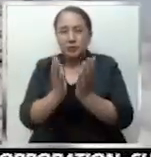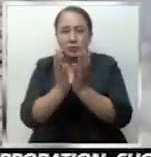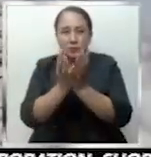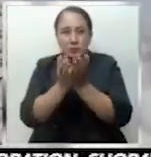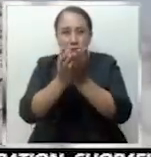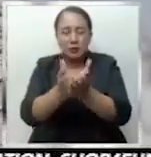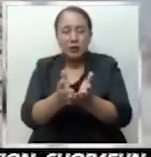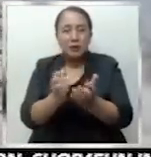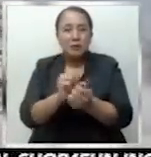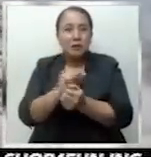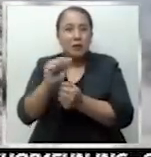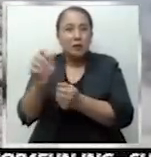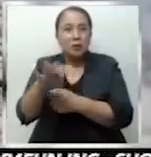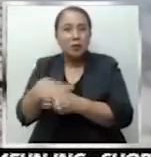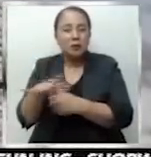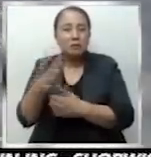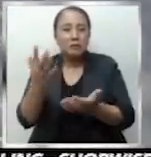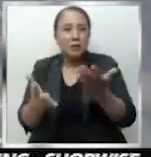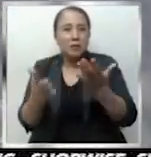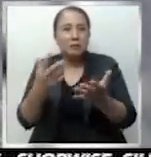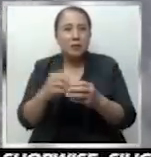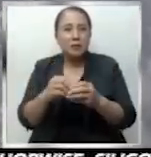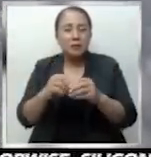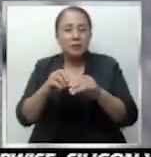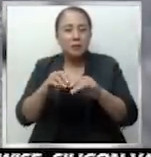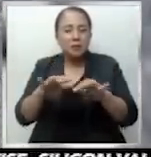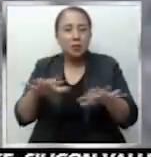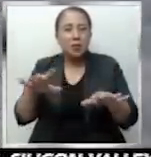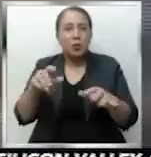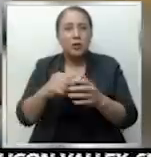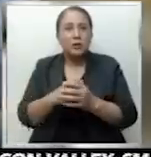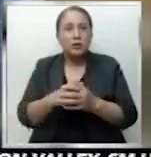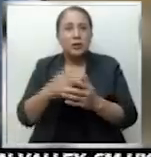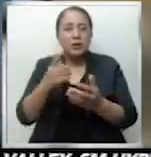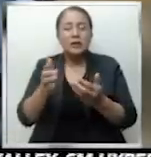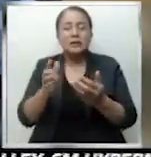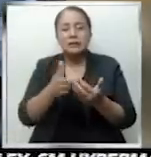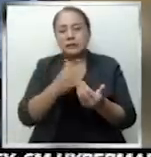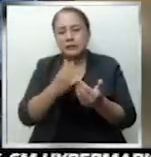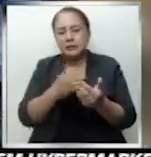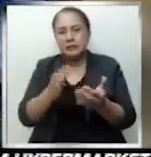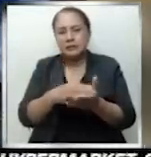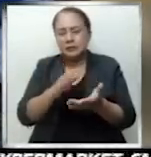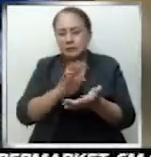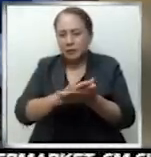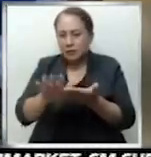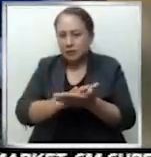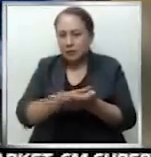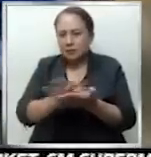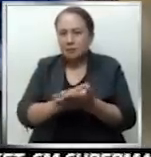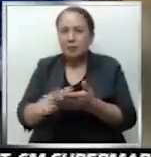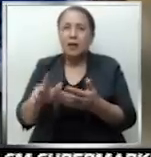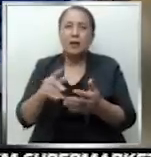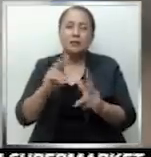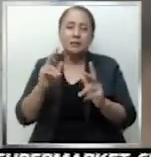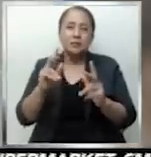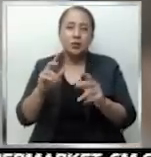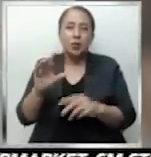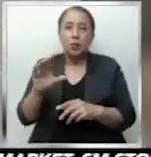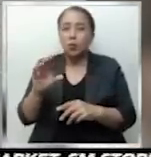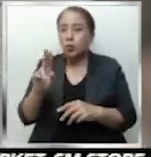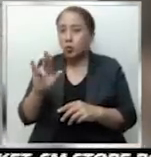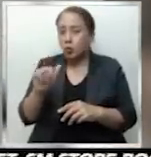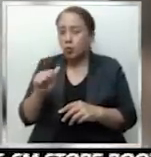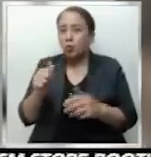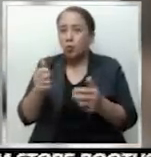lugar ay maaaring dispersed oil na mas madaling linisin. Pero gusto makasiguro ng mga taga-Cuyo sa Palawan,